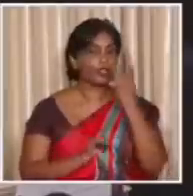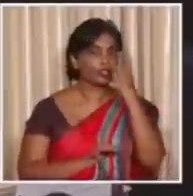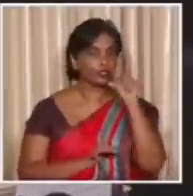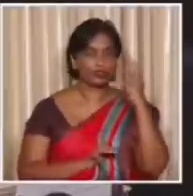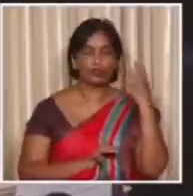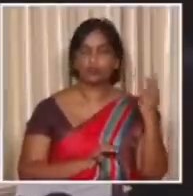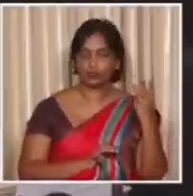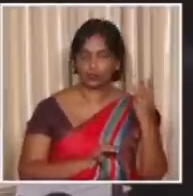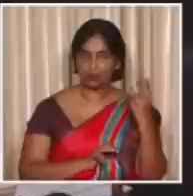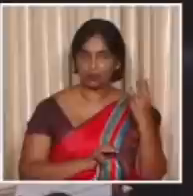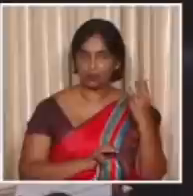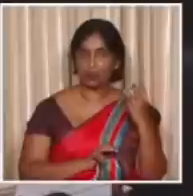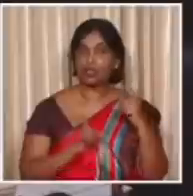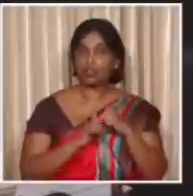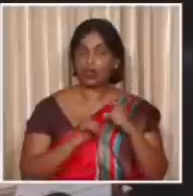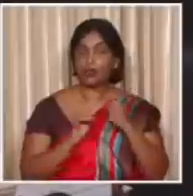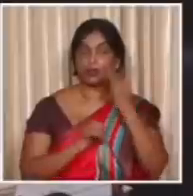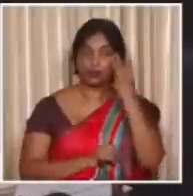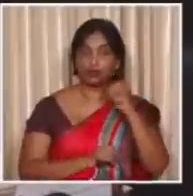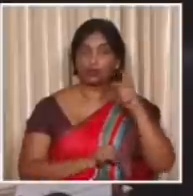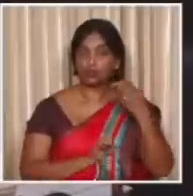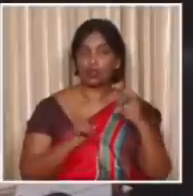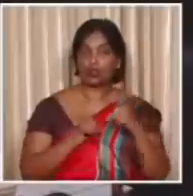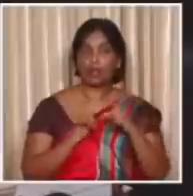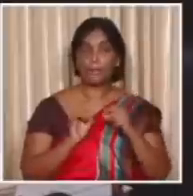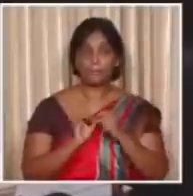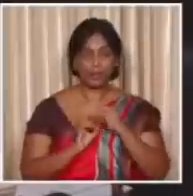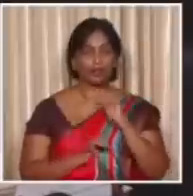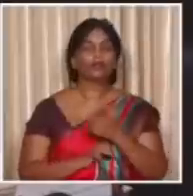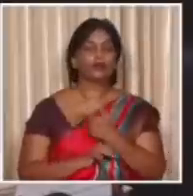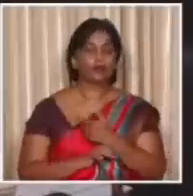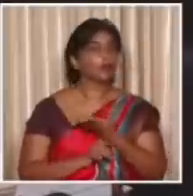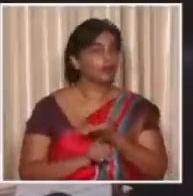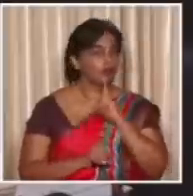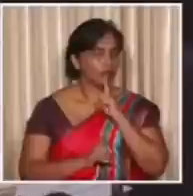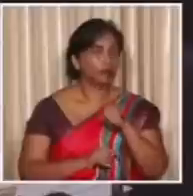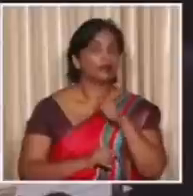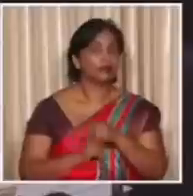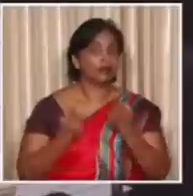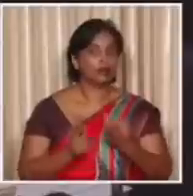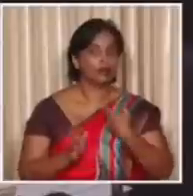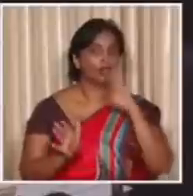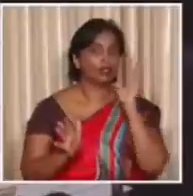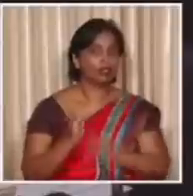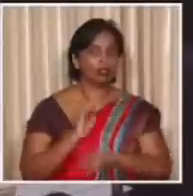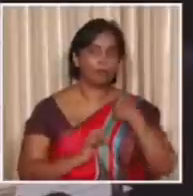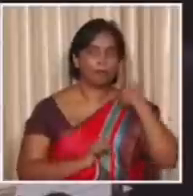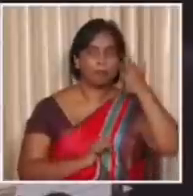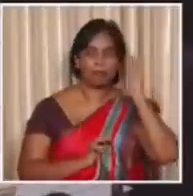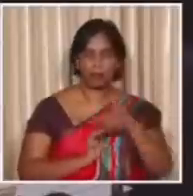3.3ක්. ඩොලර් මිලියන 3300ක් හිගයක් තියෙනවා. එතකොට කියන මොකද්ද මේ හිගය කපා හරි කියලා අපේක්ෂා